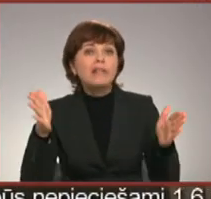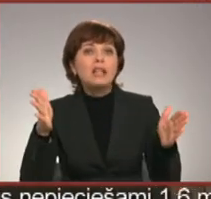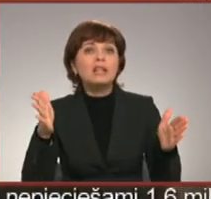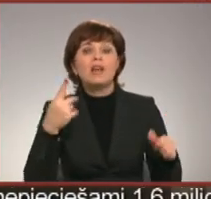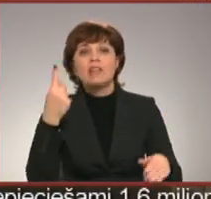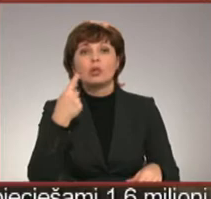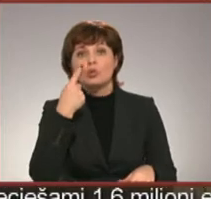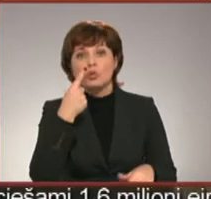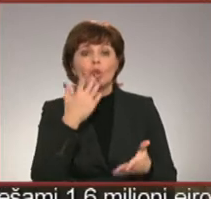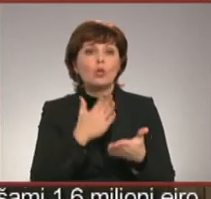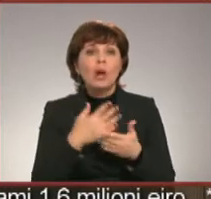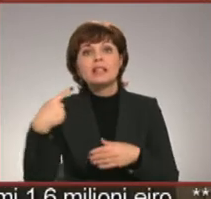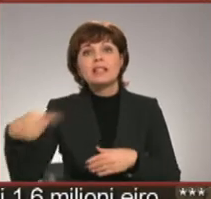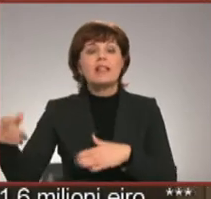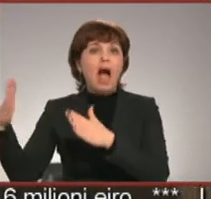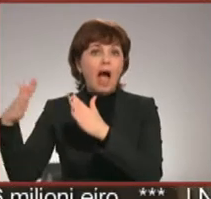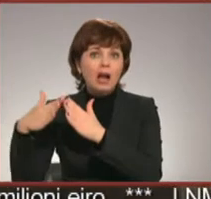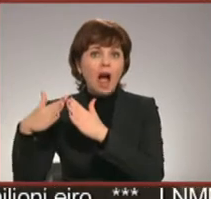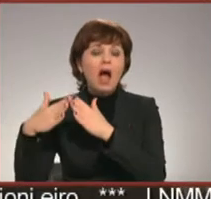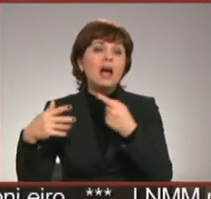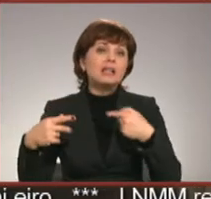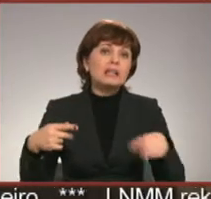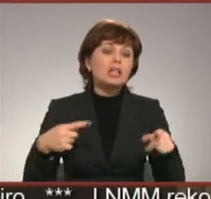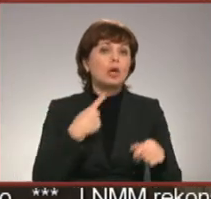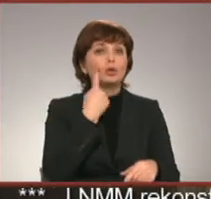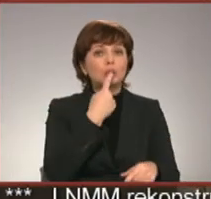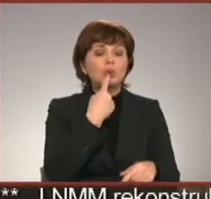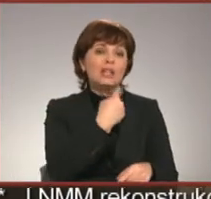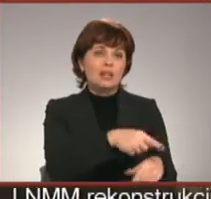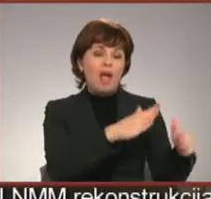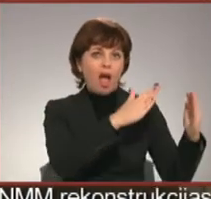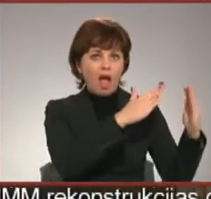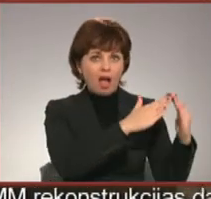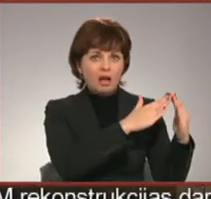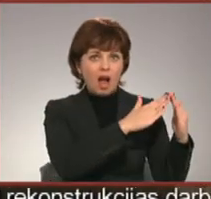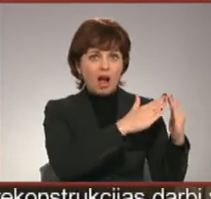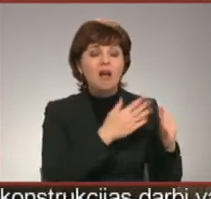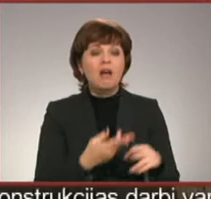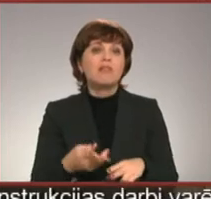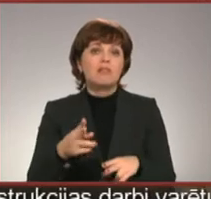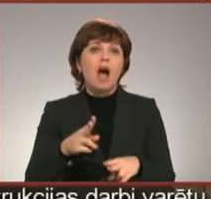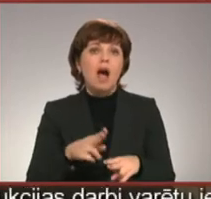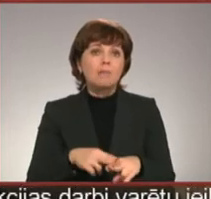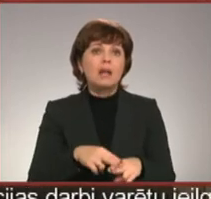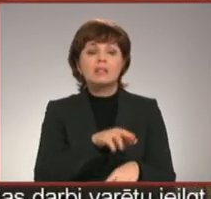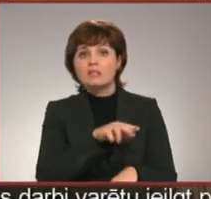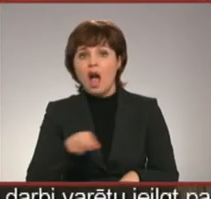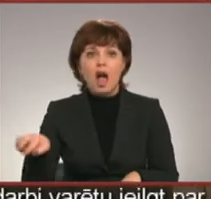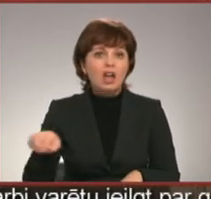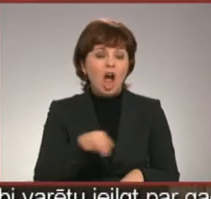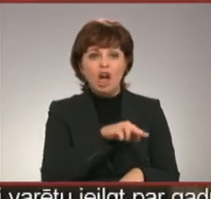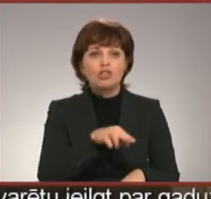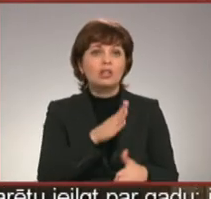stunda notiek vienā ēkā un citas stunda pavisam citā ēkā. Tāpēc staigāšanas starp